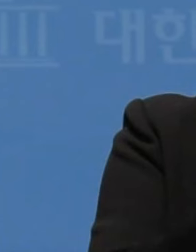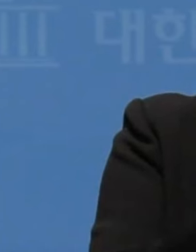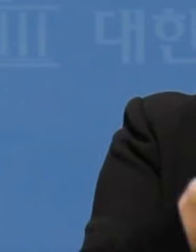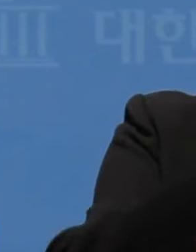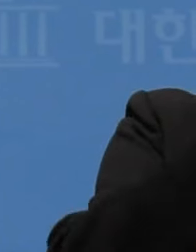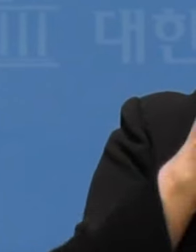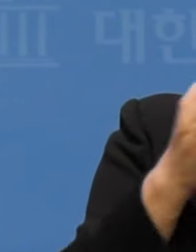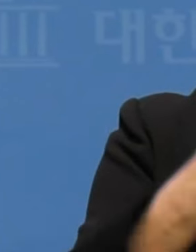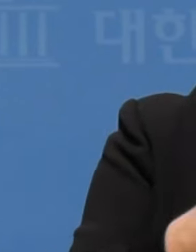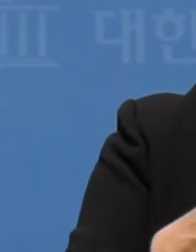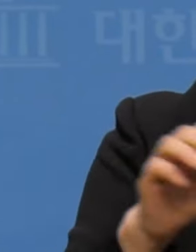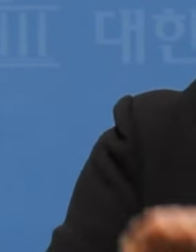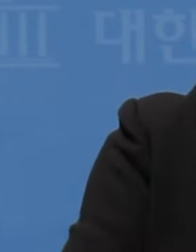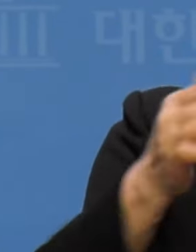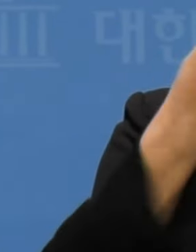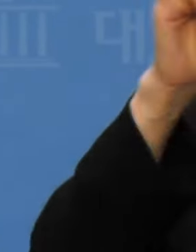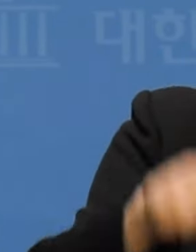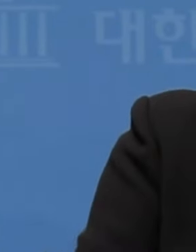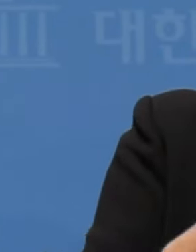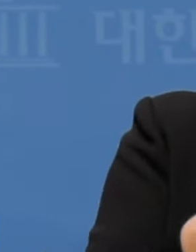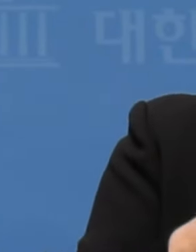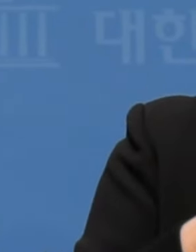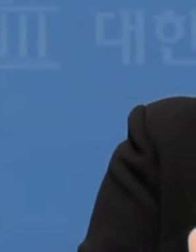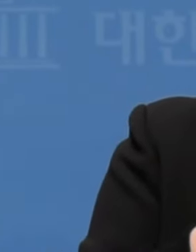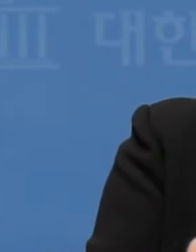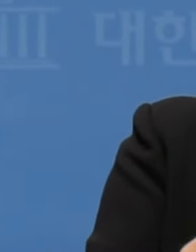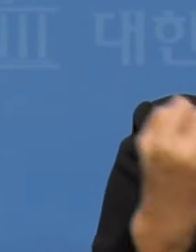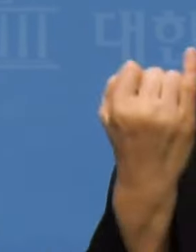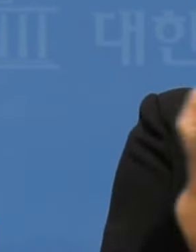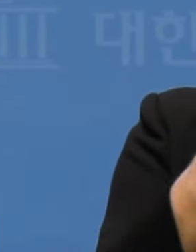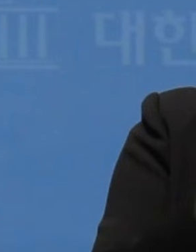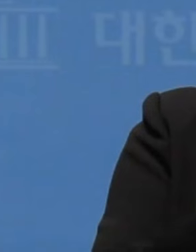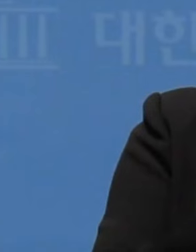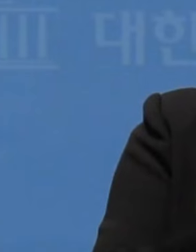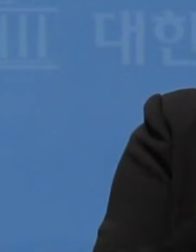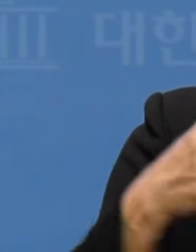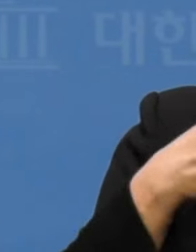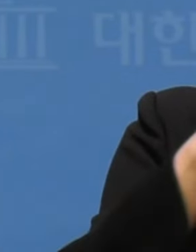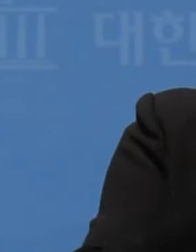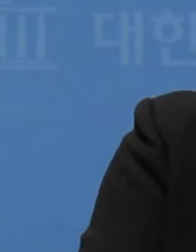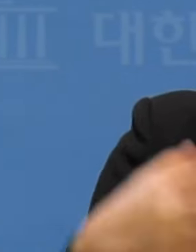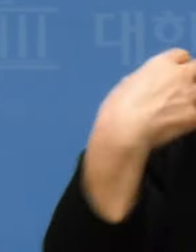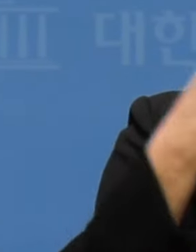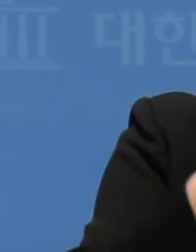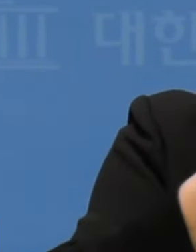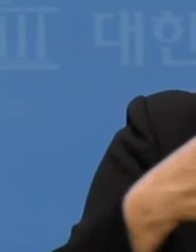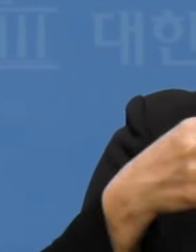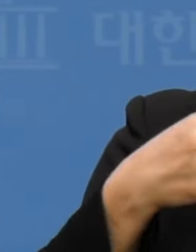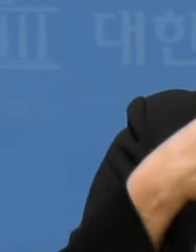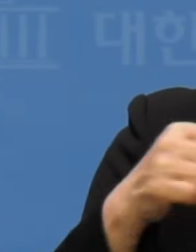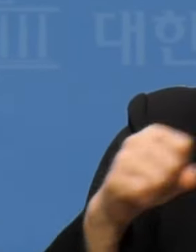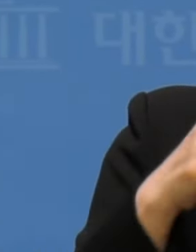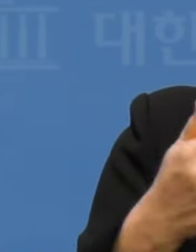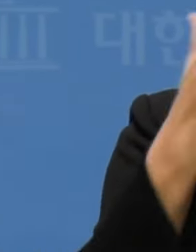기반으로 자체 핵무장을 추진하고 여성 군사 기초 훈련 의무화를 통해 군사력 증진을